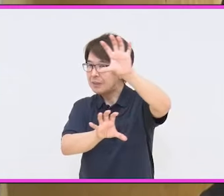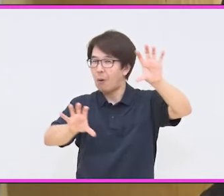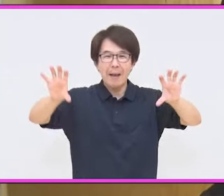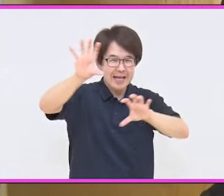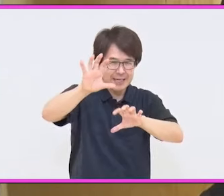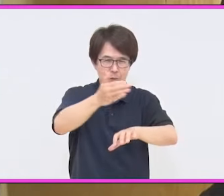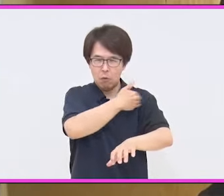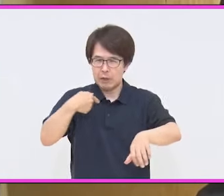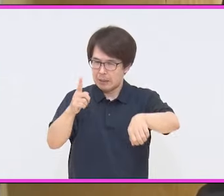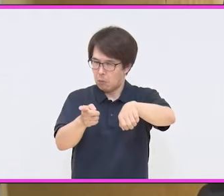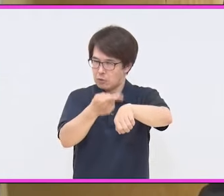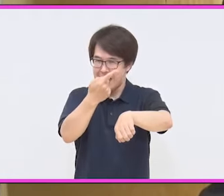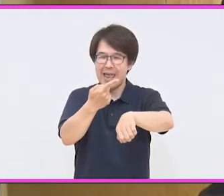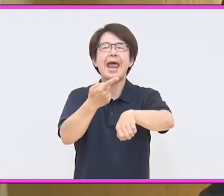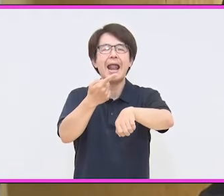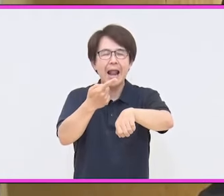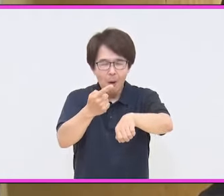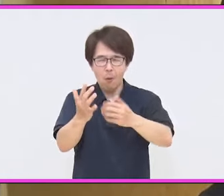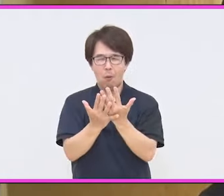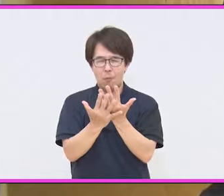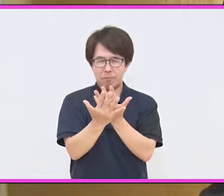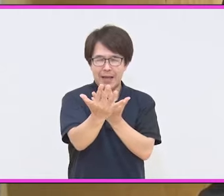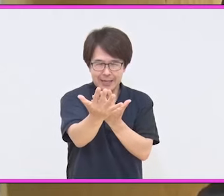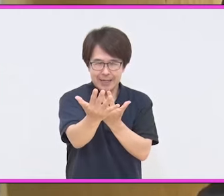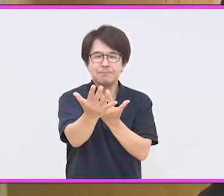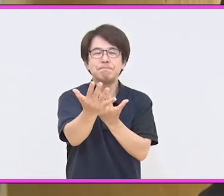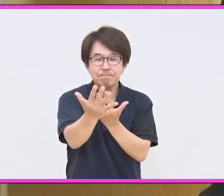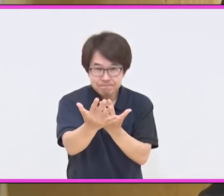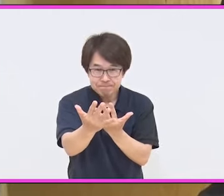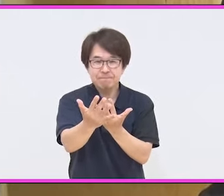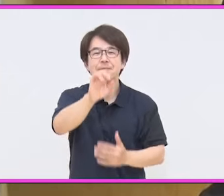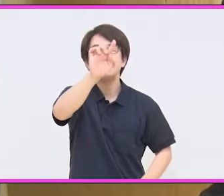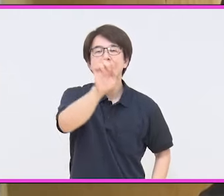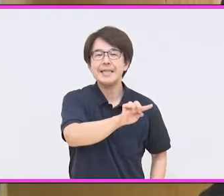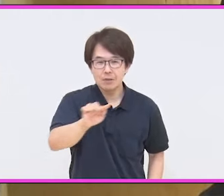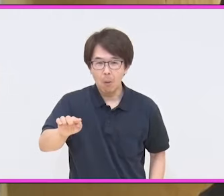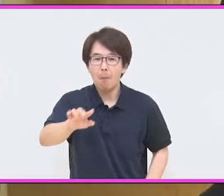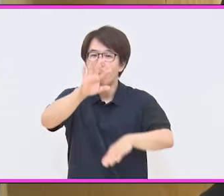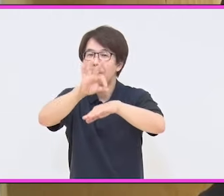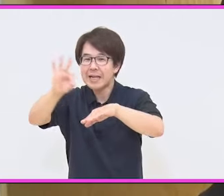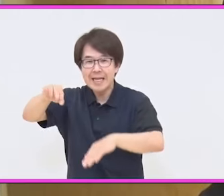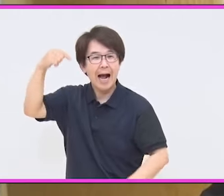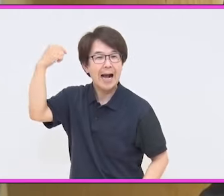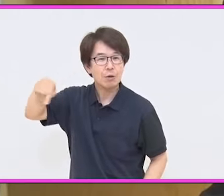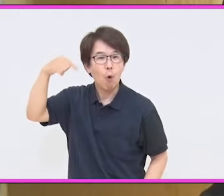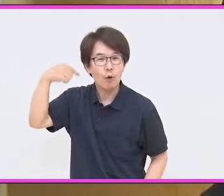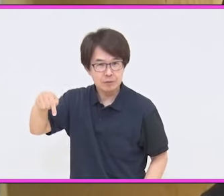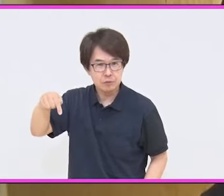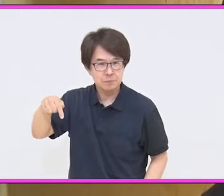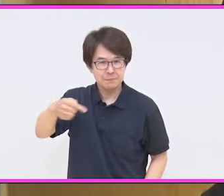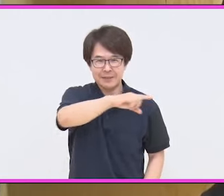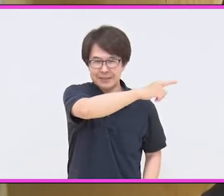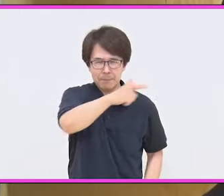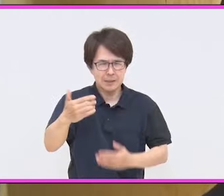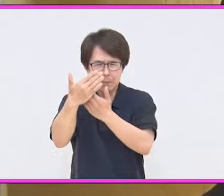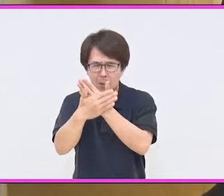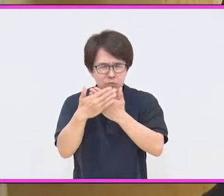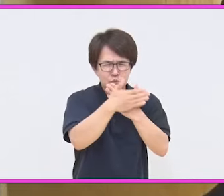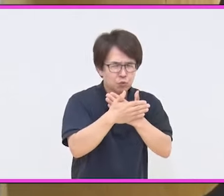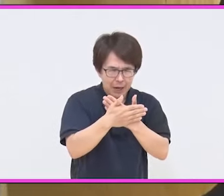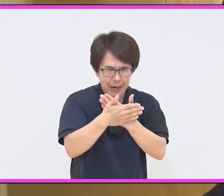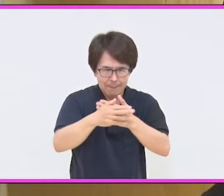可能性を、大会、人、メディア、教育とさまざまな側面から紐